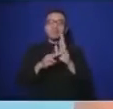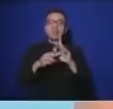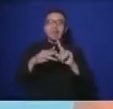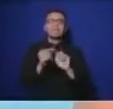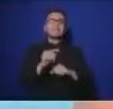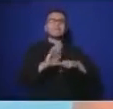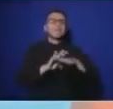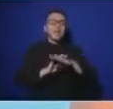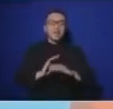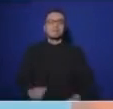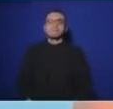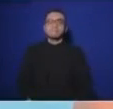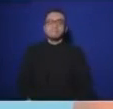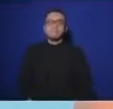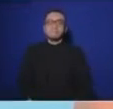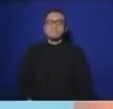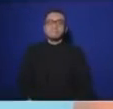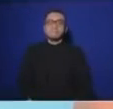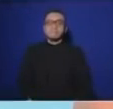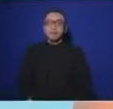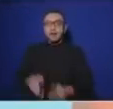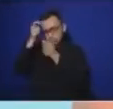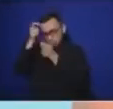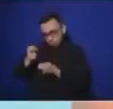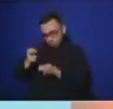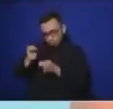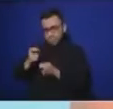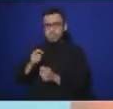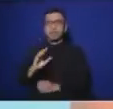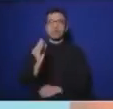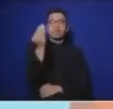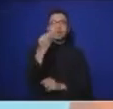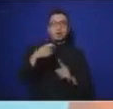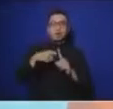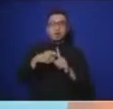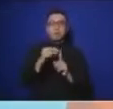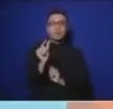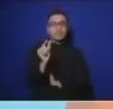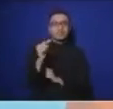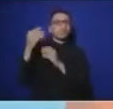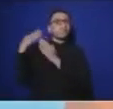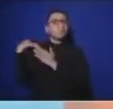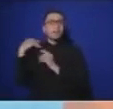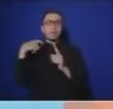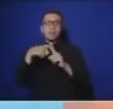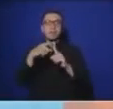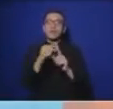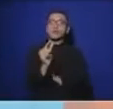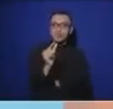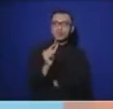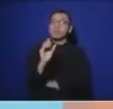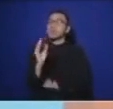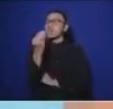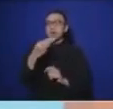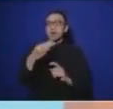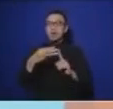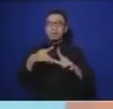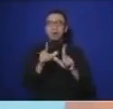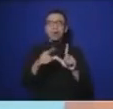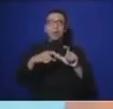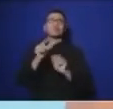hormati Ketua KPU beserta Komisioner, Ketua Bawaslu beserta Komisioner, yang saya